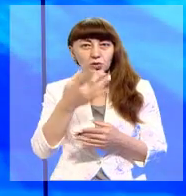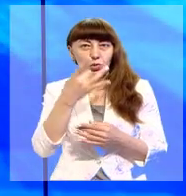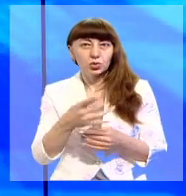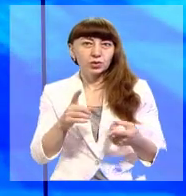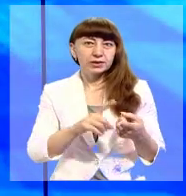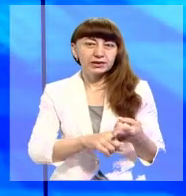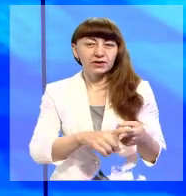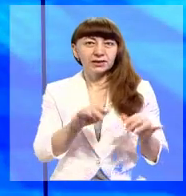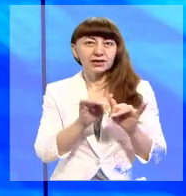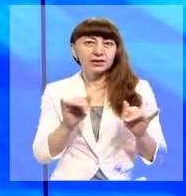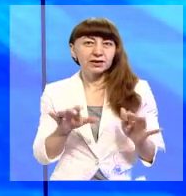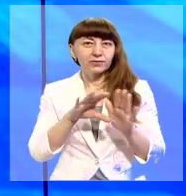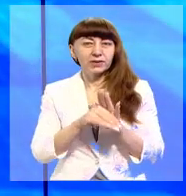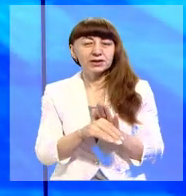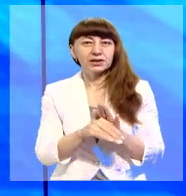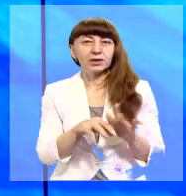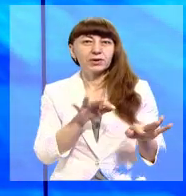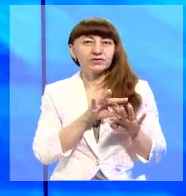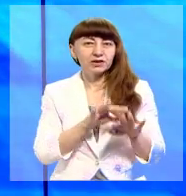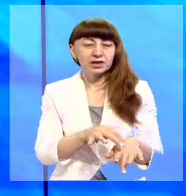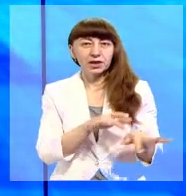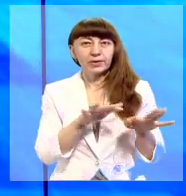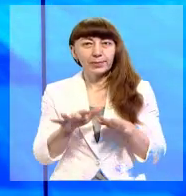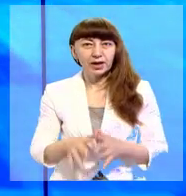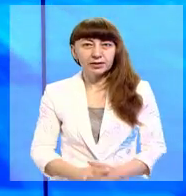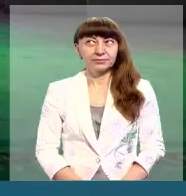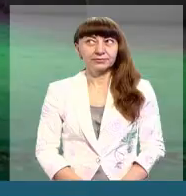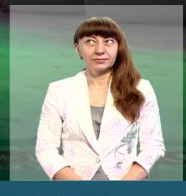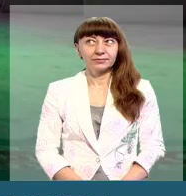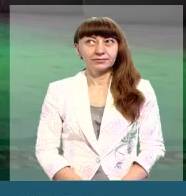әлеуметтік экономикалық, саяси және мәдени рөл айқындалды.